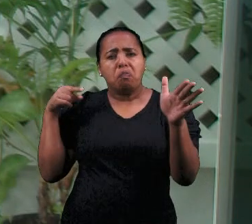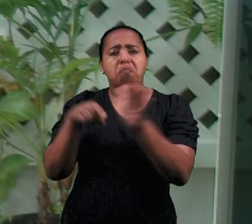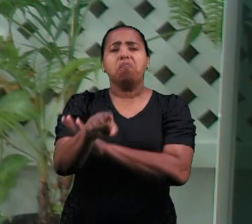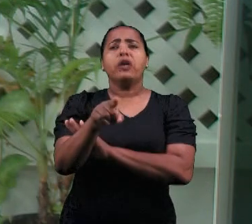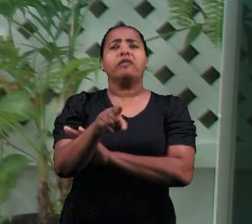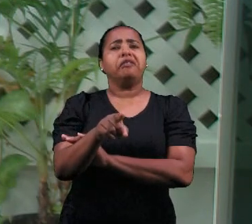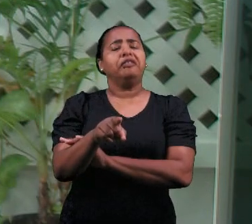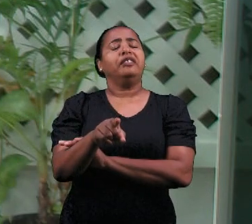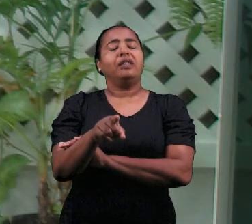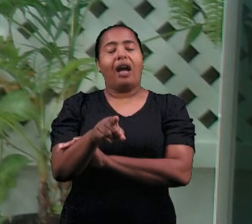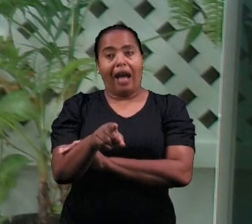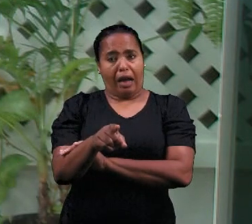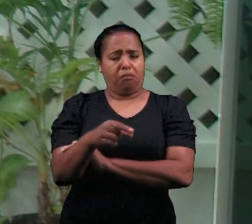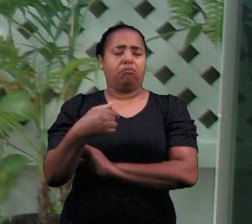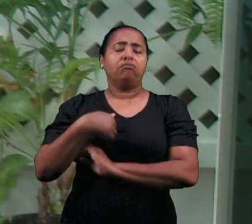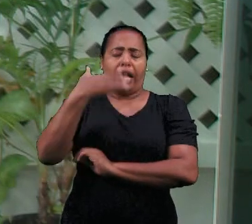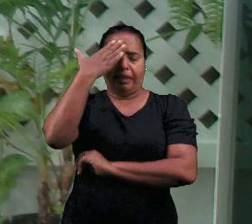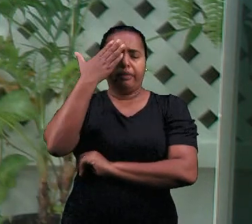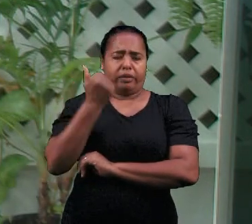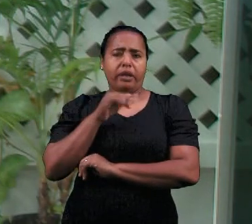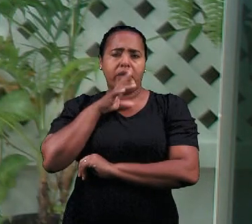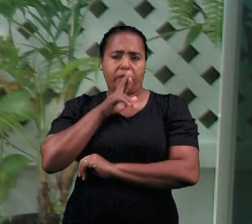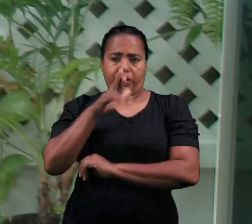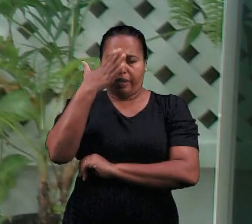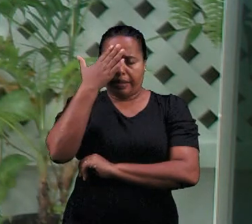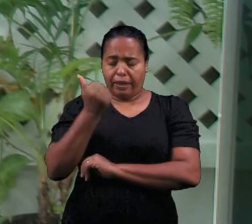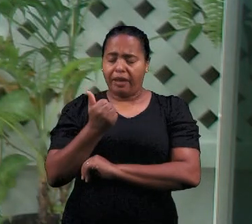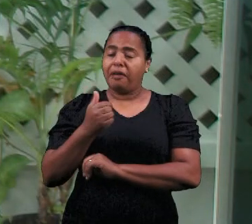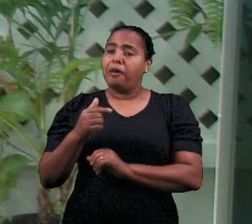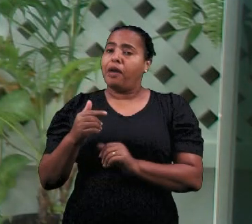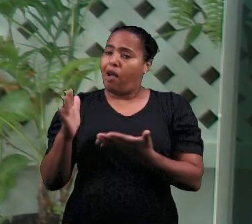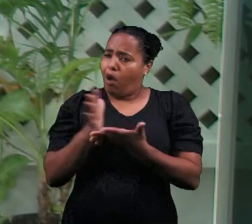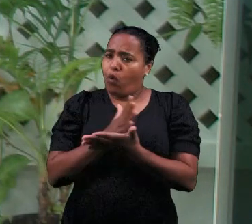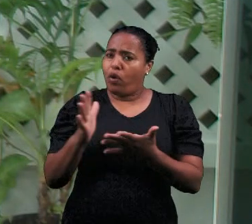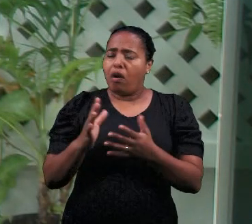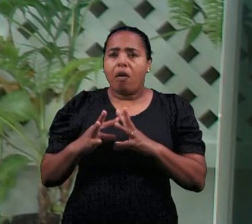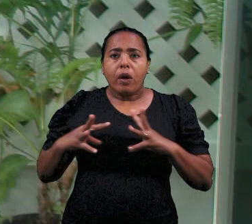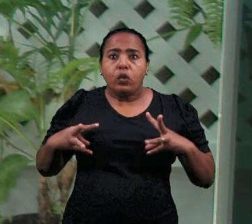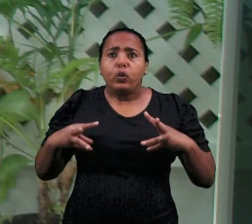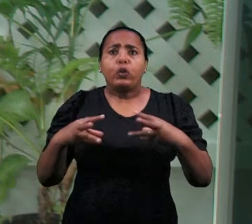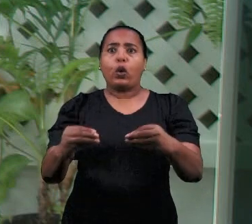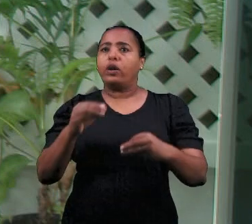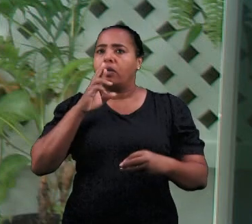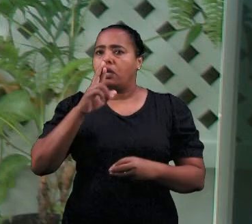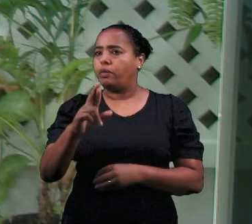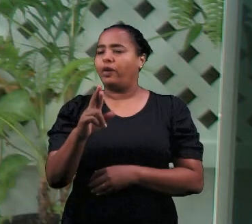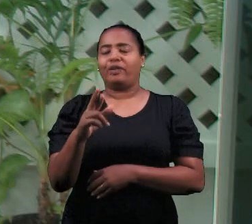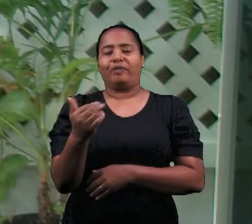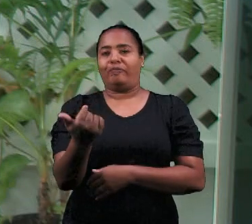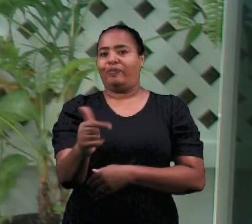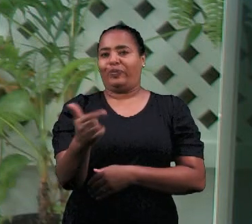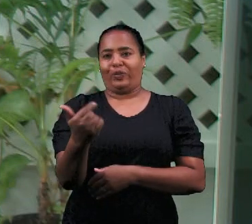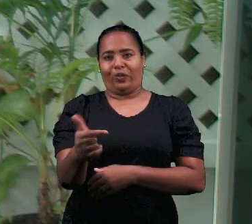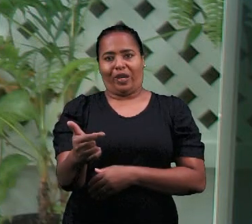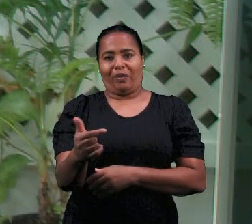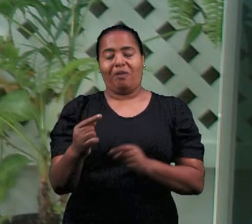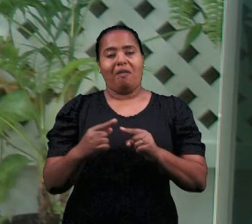J'apprends avec nos frères et sœurs. Quand je pose la question, je connais les réponses, bien